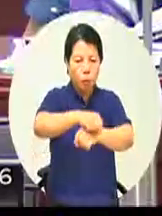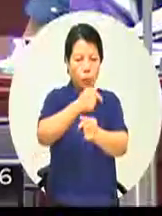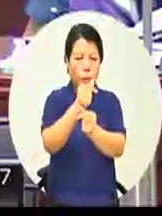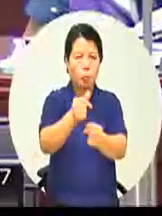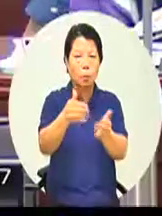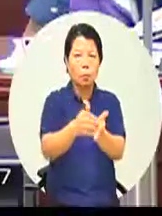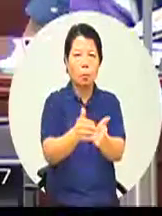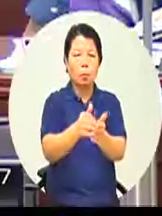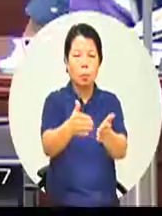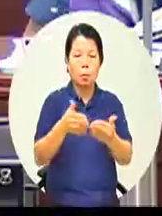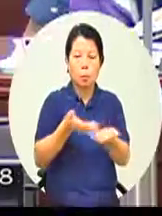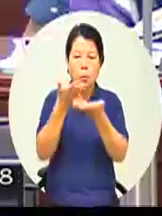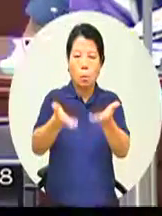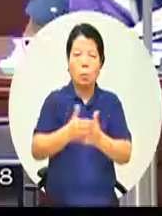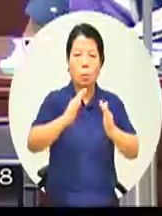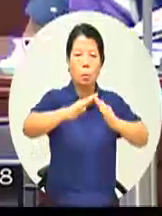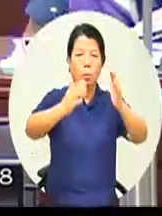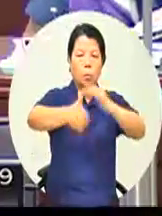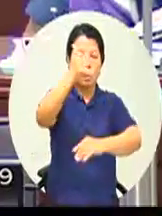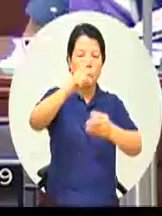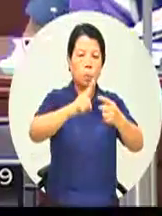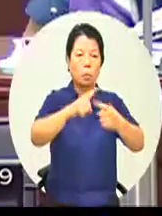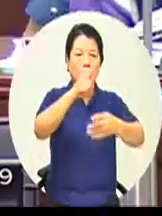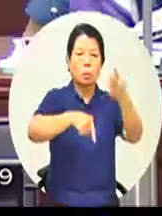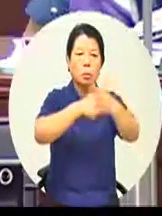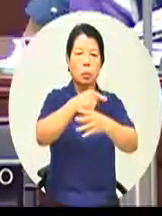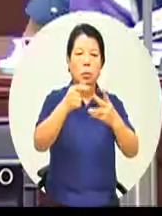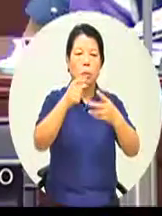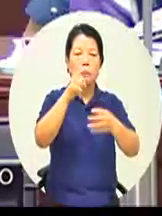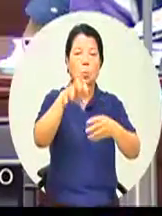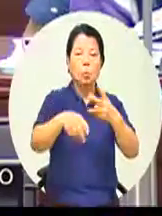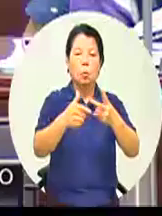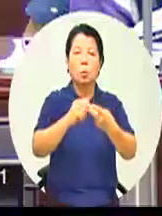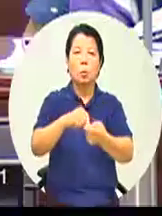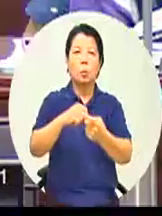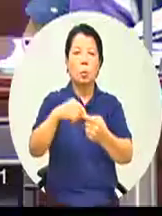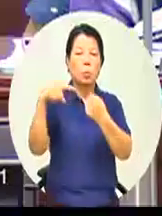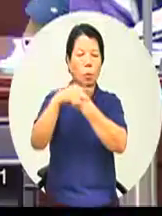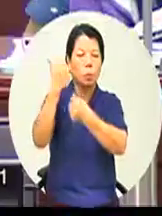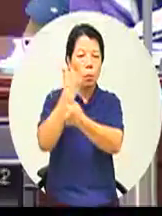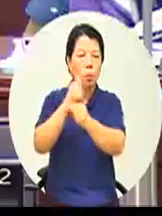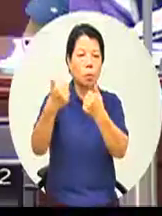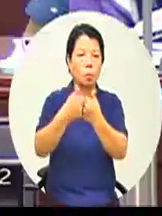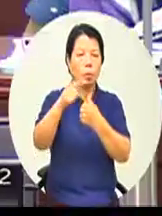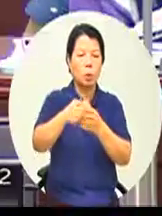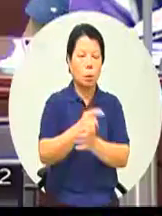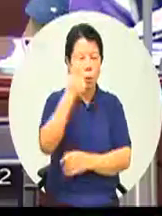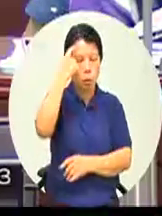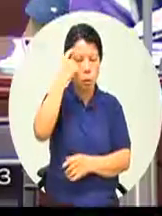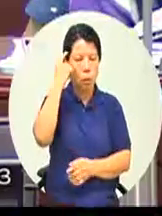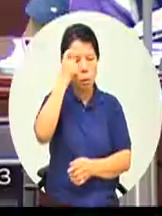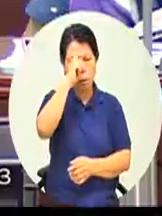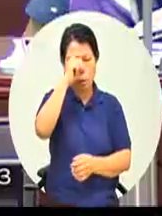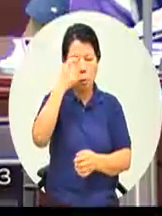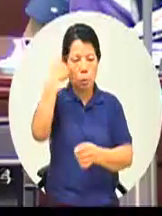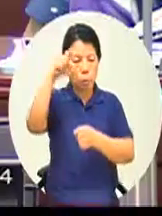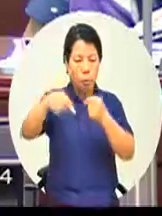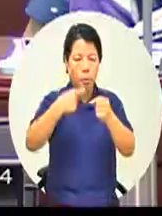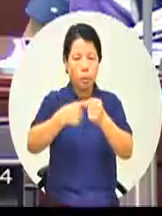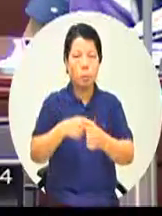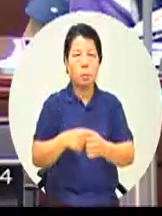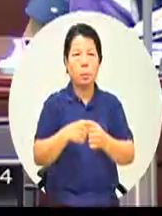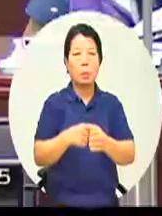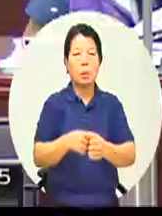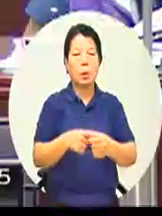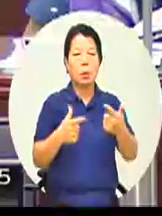是要给这个市府人事处跟研考会，最慢希望在明年的中旬就能够把方